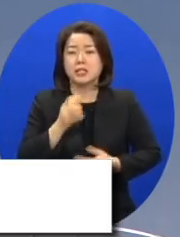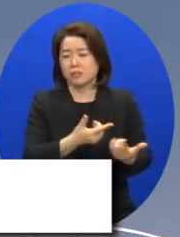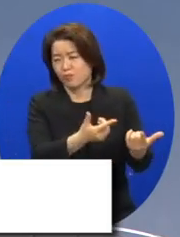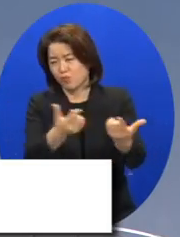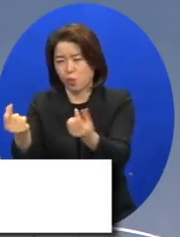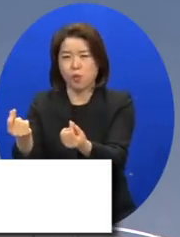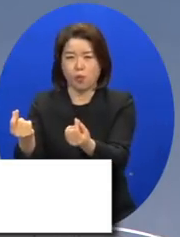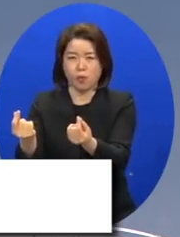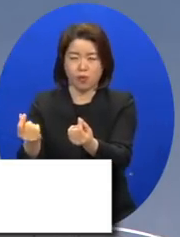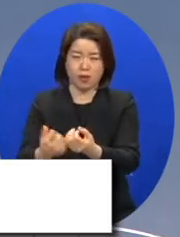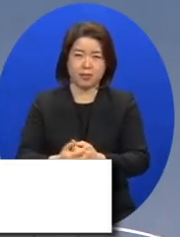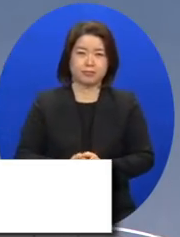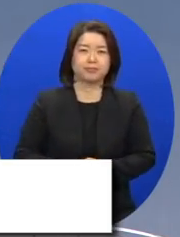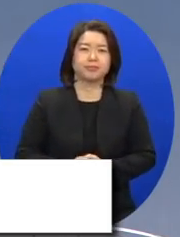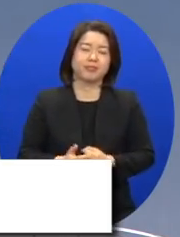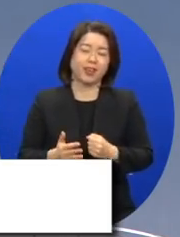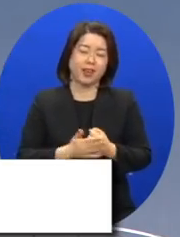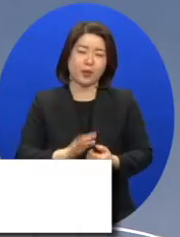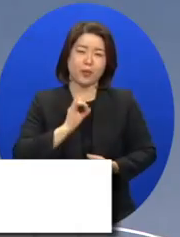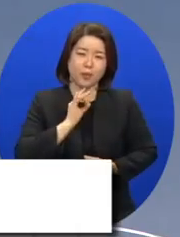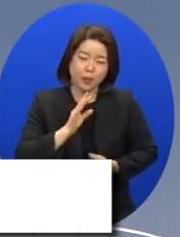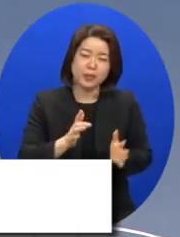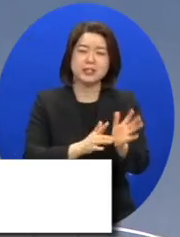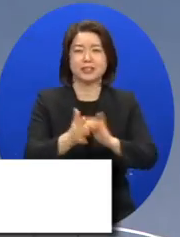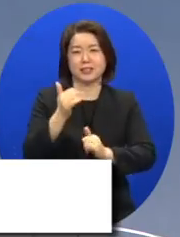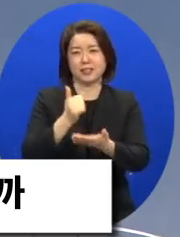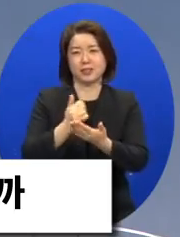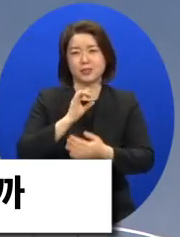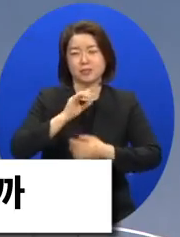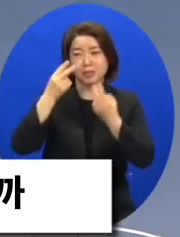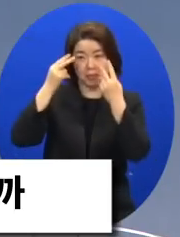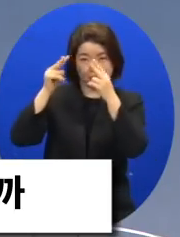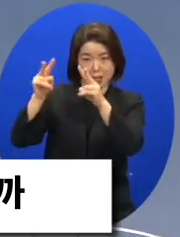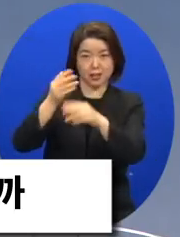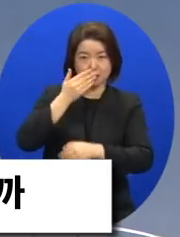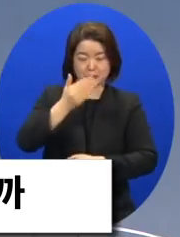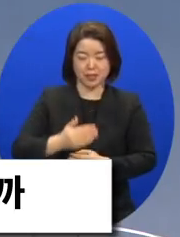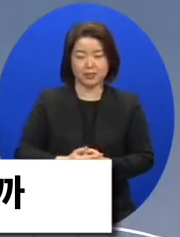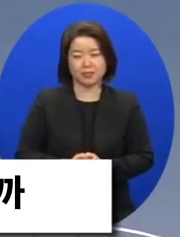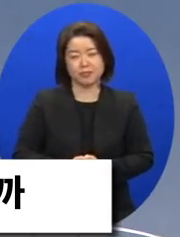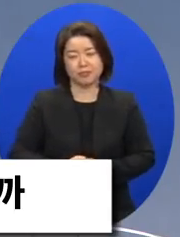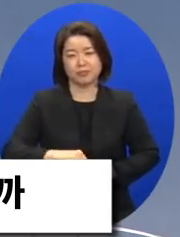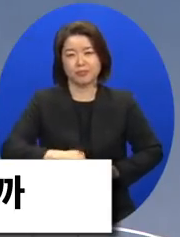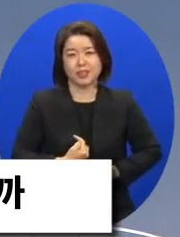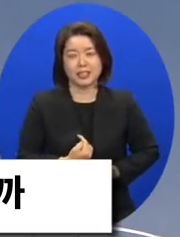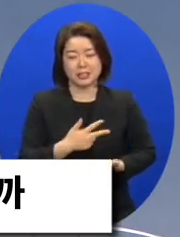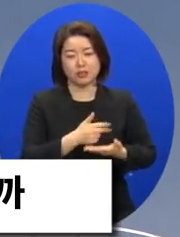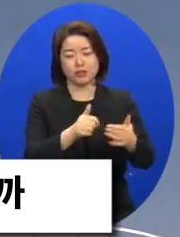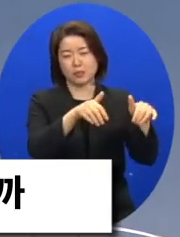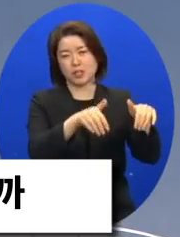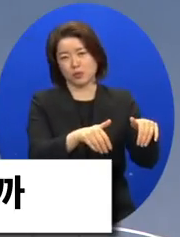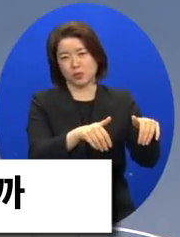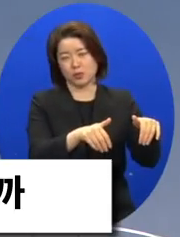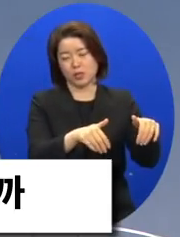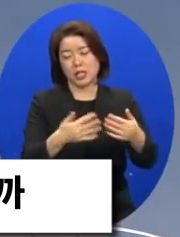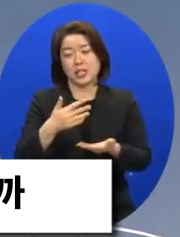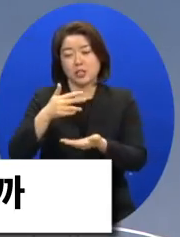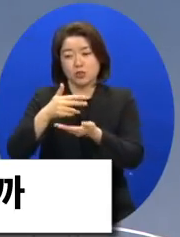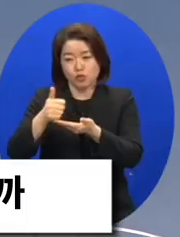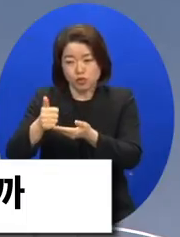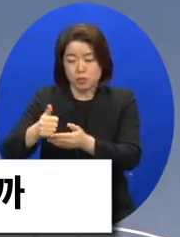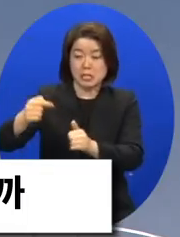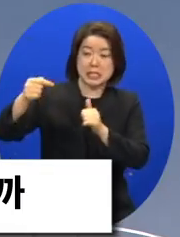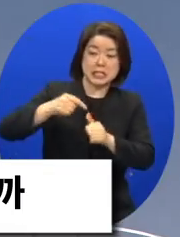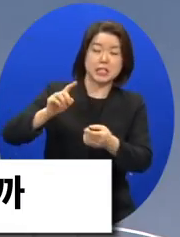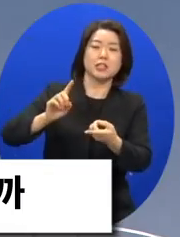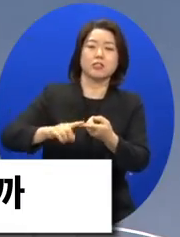그러니까 오직 예수님만 바라보는 겁니다 당신은 주님의 종이 니까 주님이 하나는 대로 해야 하니까